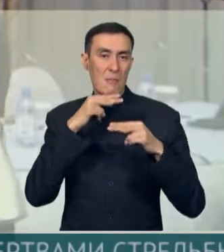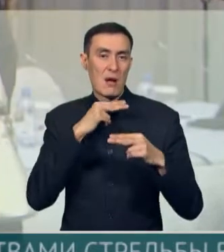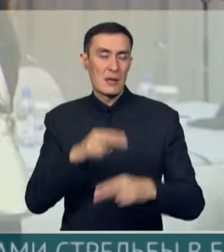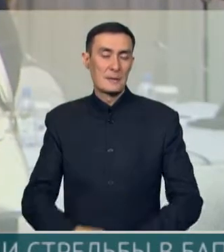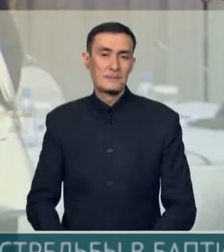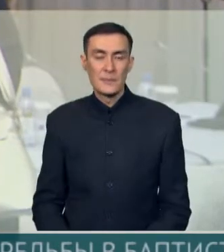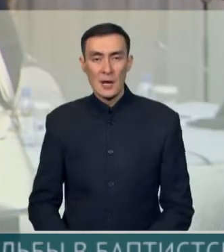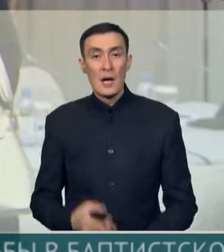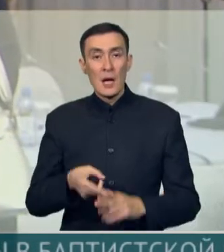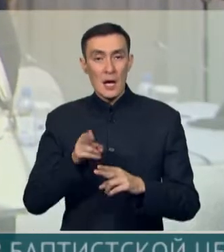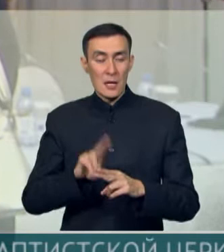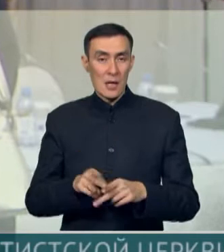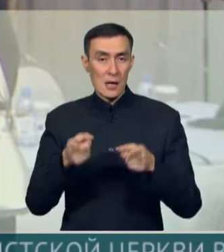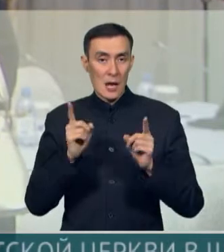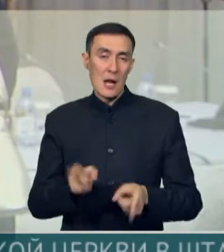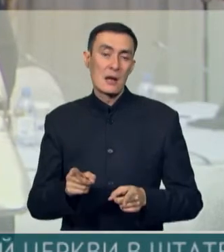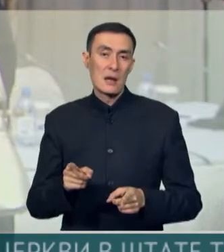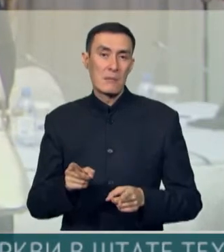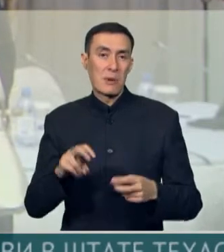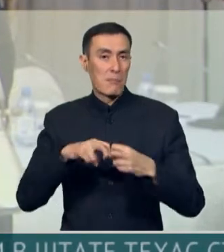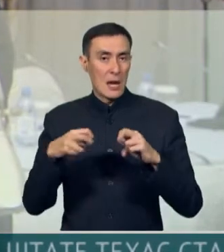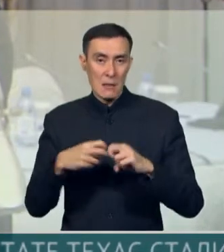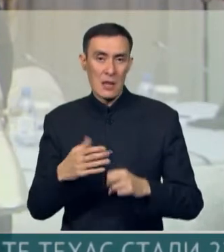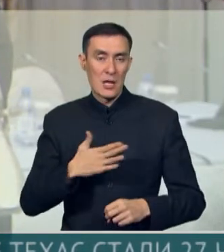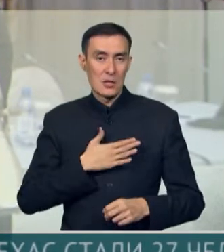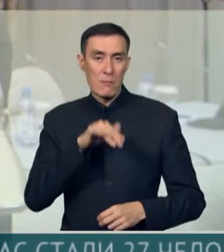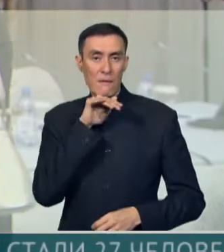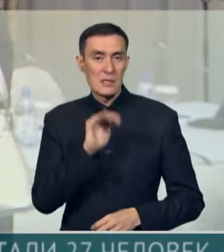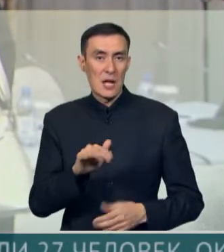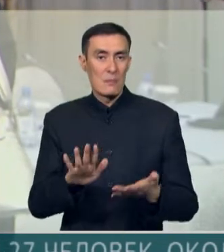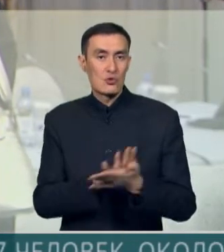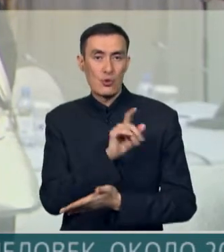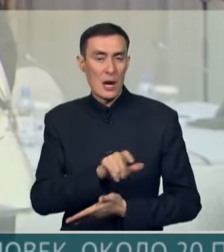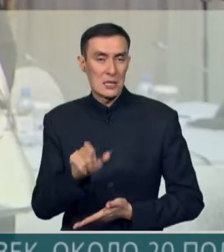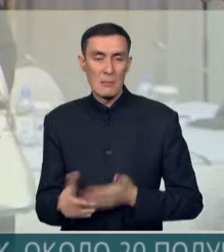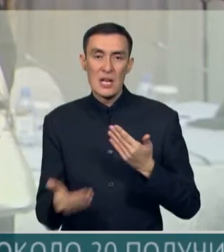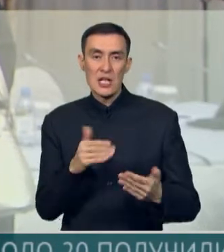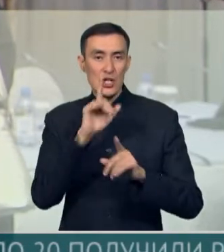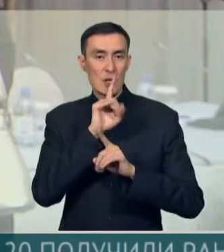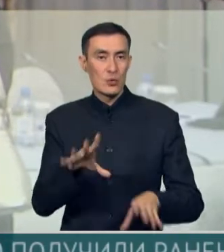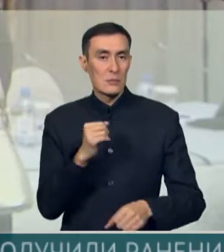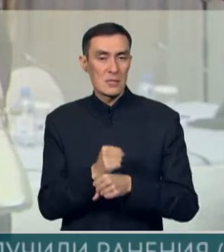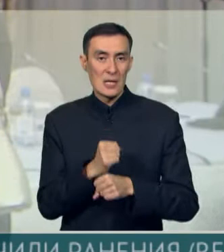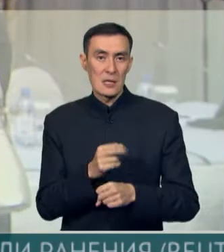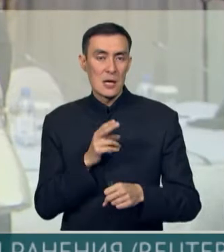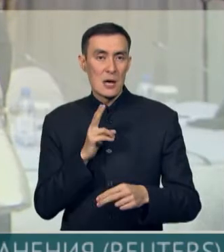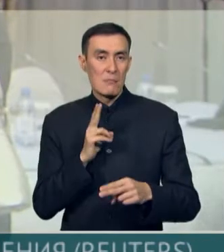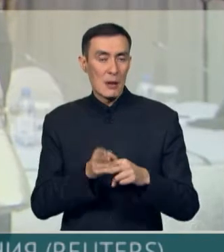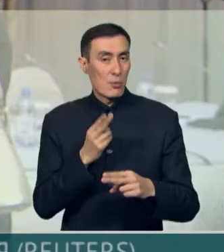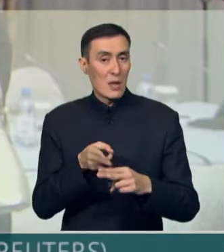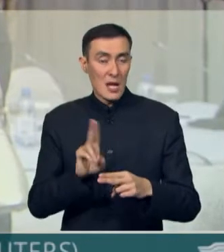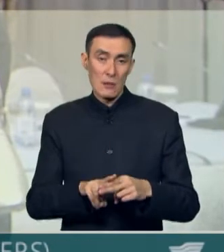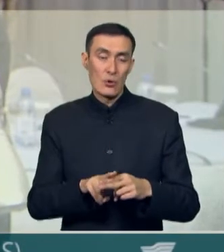Это реальный вызов нам, профессиональным журналистам. И если мы не поставим притвоны, эти заслоны, то